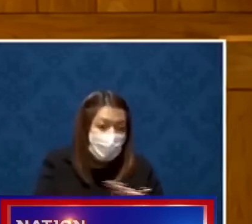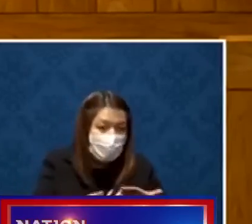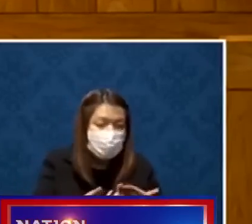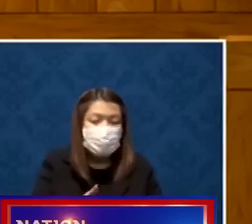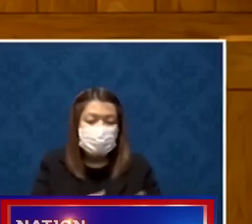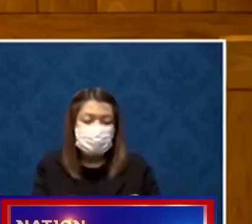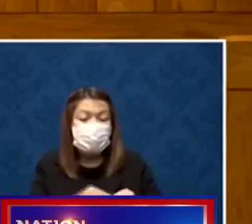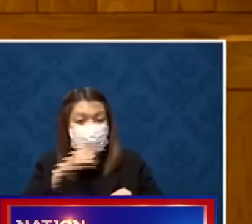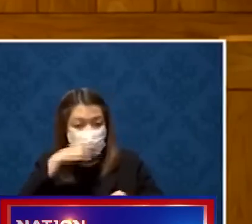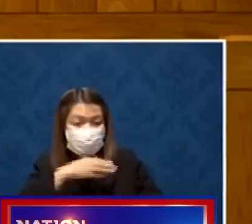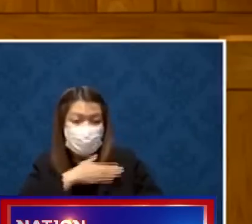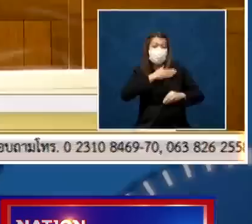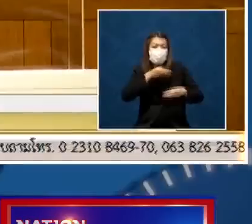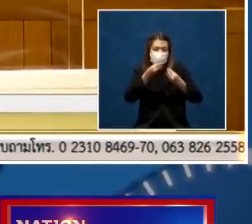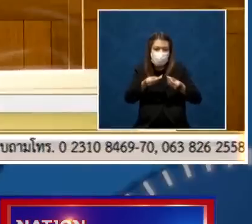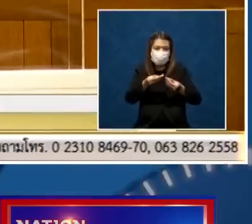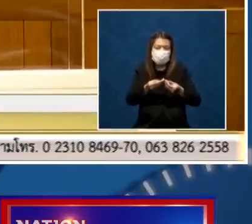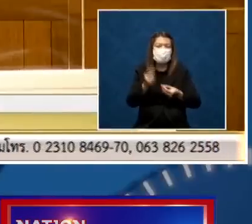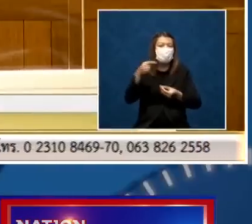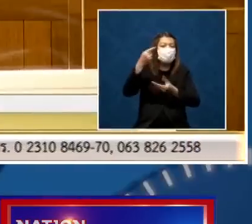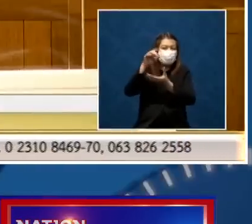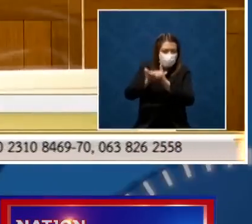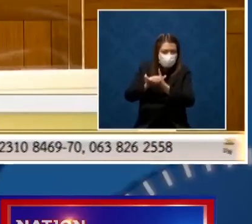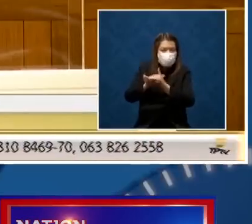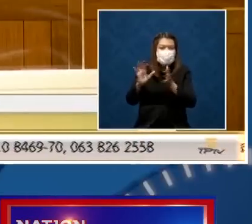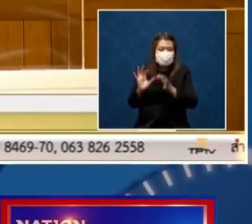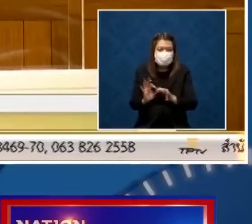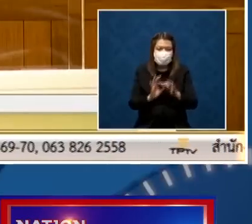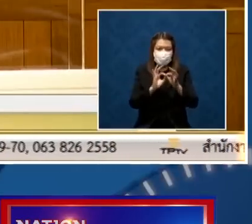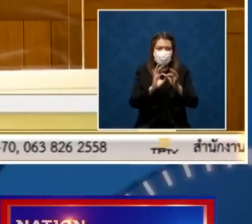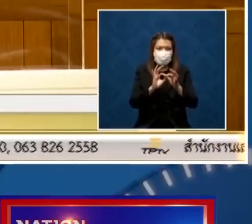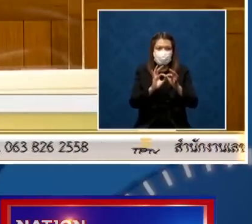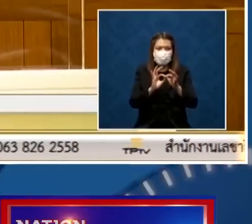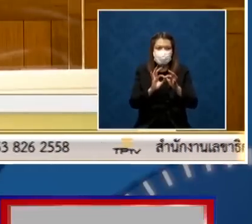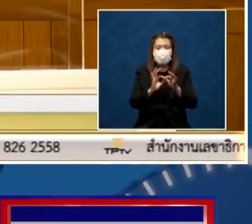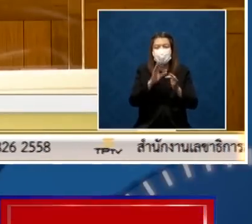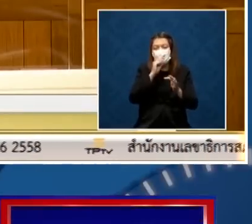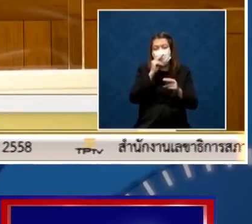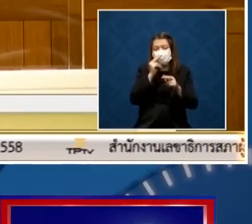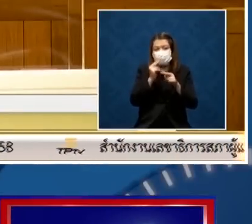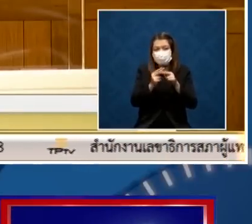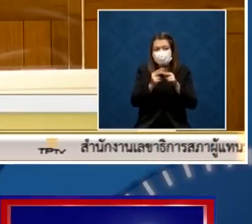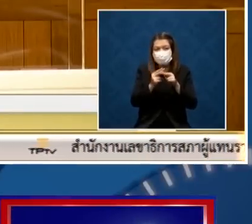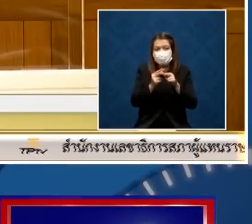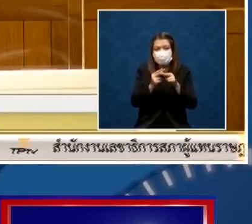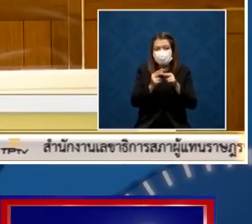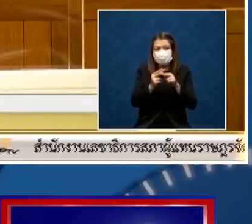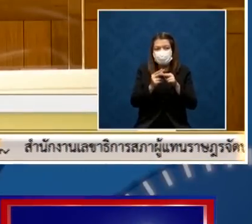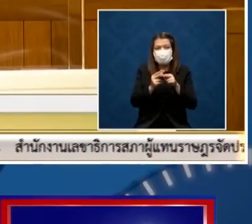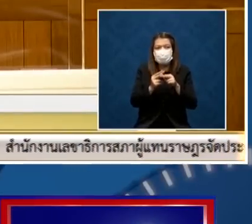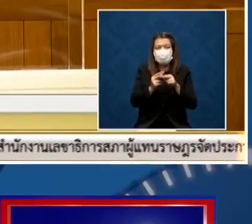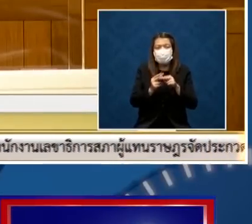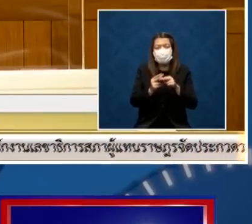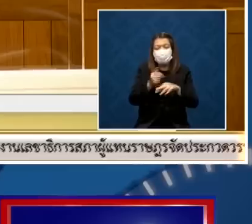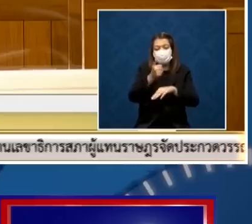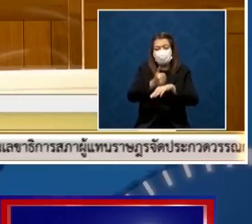ะพรรคเพื่อไทยมีใครไหมอภิปรายลุงป้อม ไม่มีค่ะ ไม่มีพี่โจ้ส